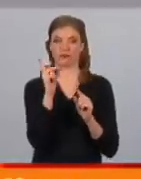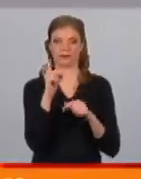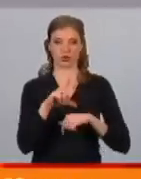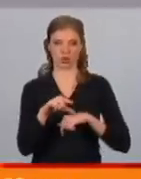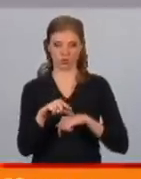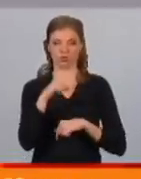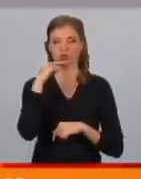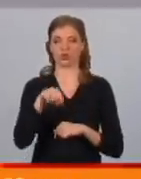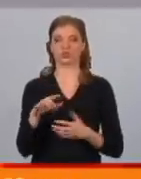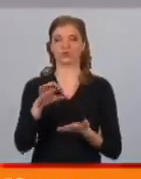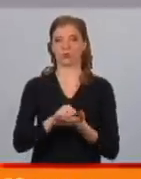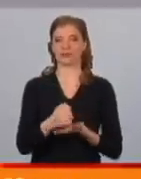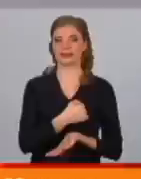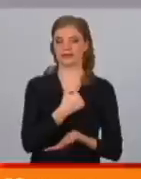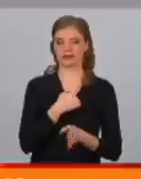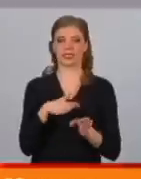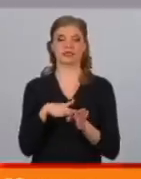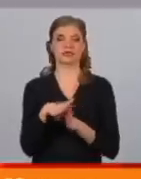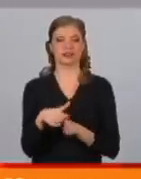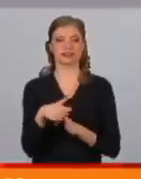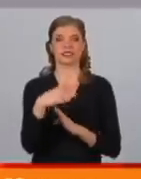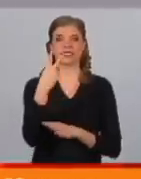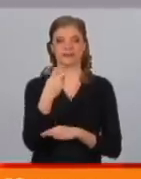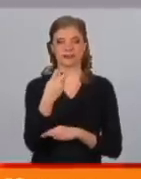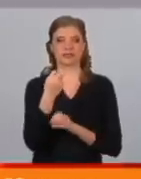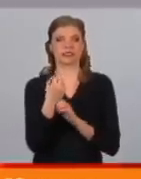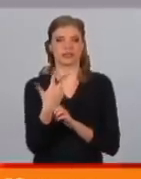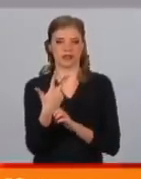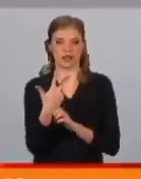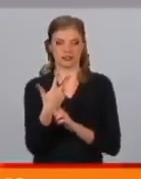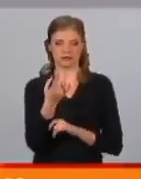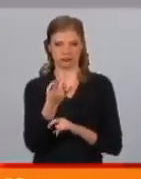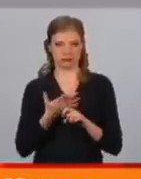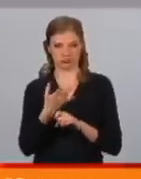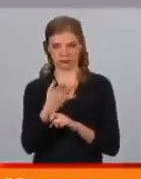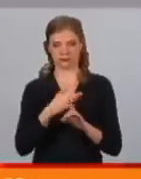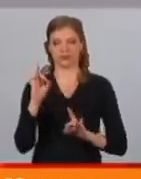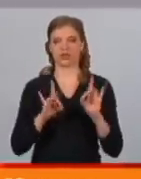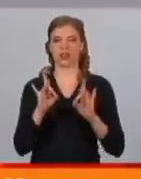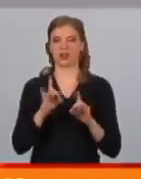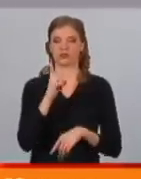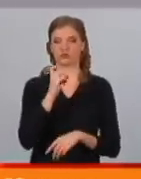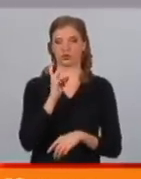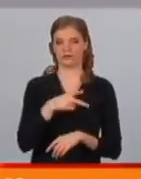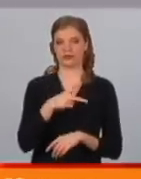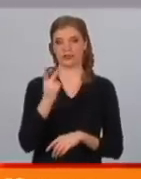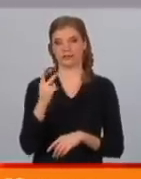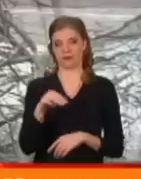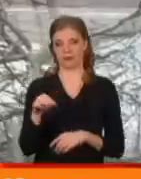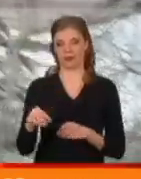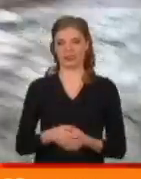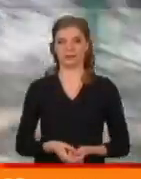години російсько-окупаційні війська здійснили 213 артилерійських пострілів калібру 122